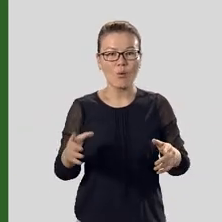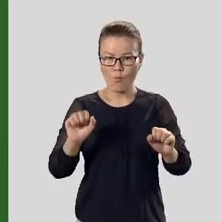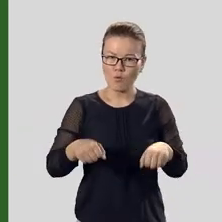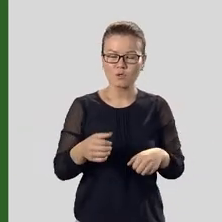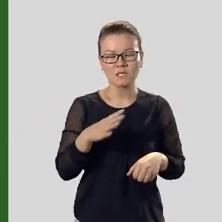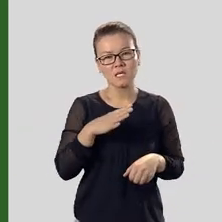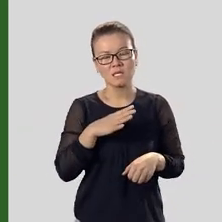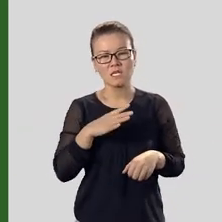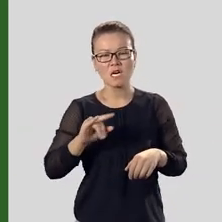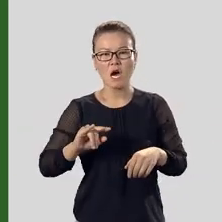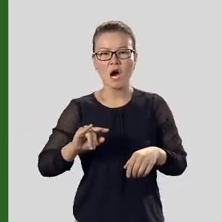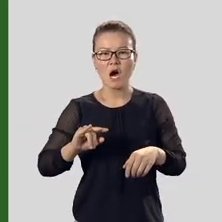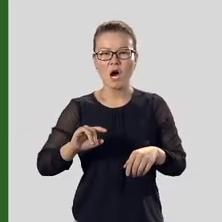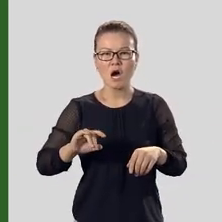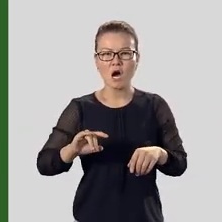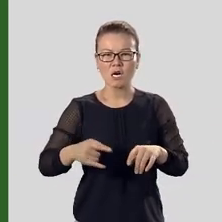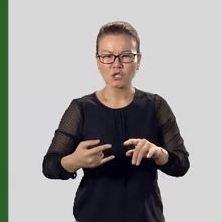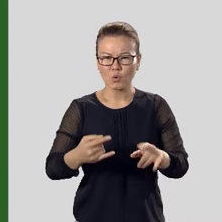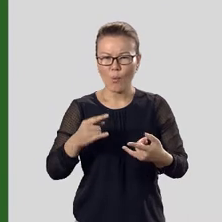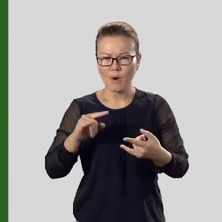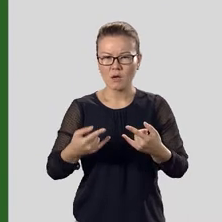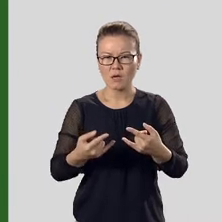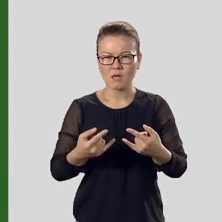разломы появиться и на материках?